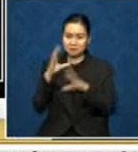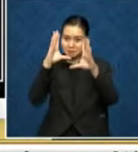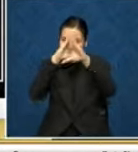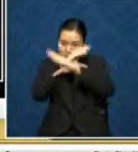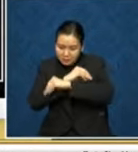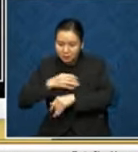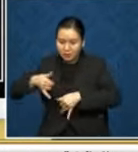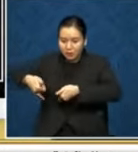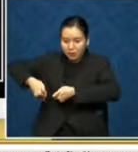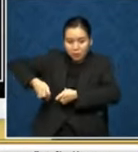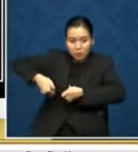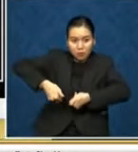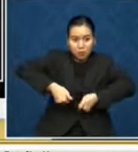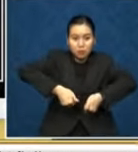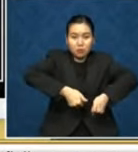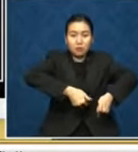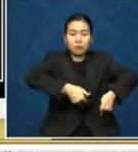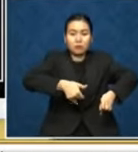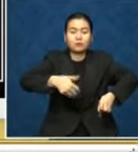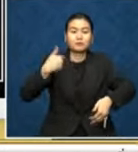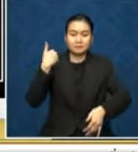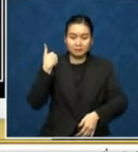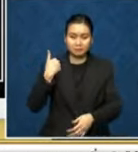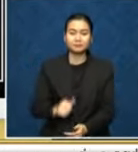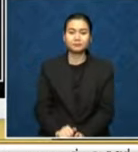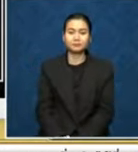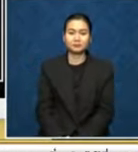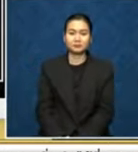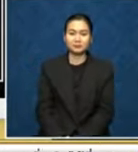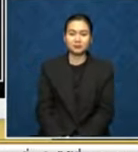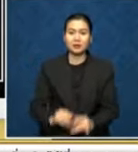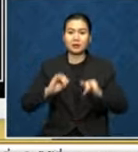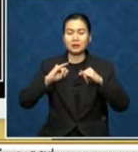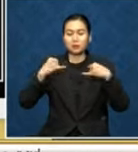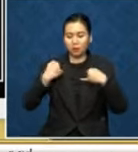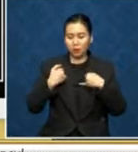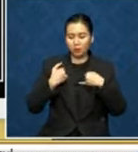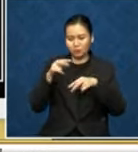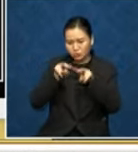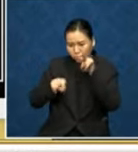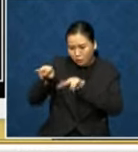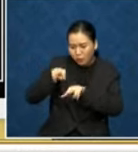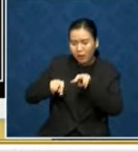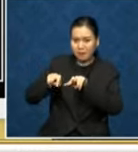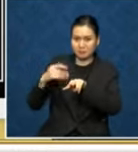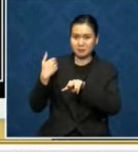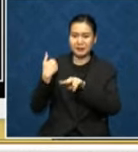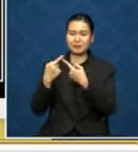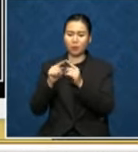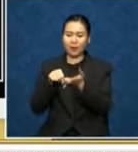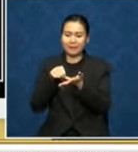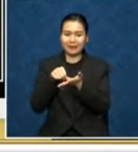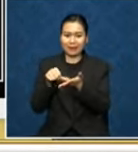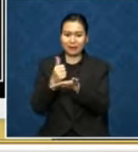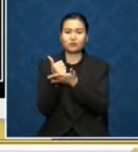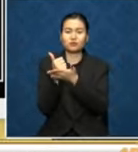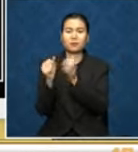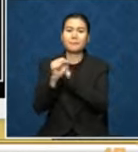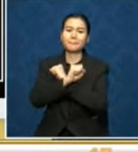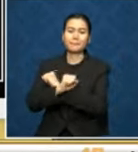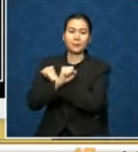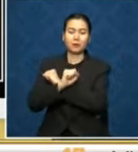ครับท่านประธานซึ่งเจ้าหน้าที่ของอุทยานปางสีดาครับได้เข้ามาดูบ้างครับแต่ก็ยังไม่ได้รับการแก้ไขแต่อย่างใดครับท่